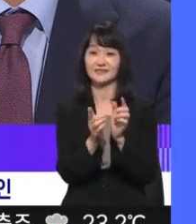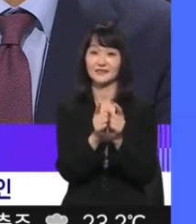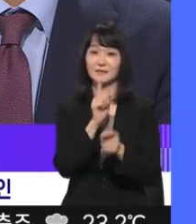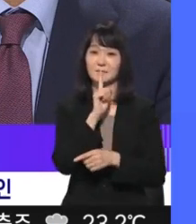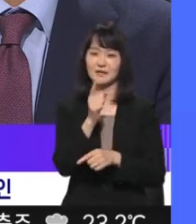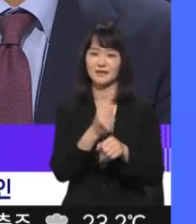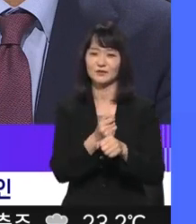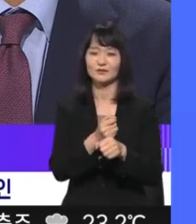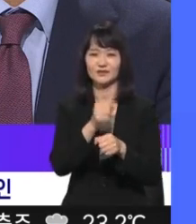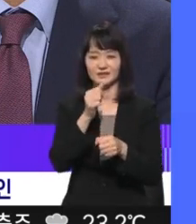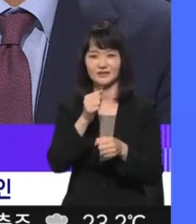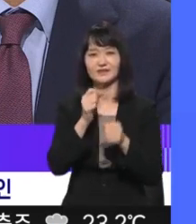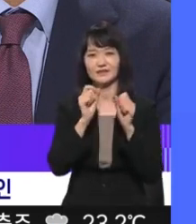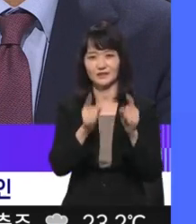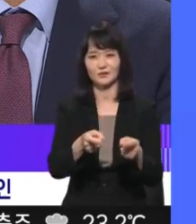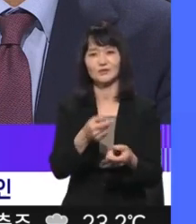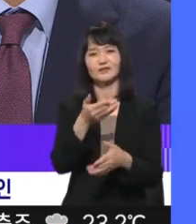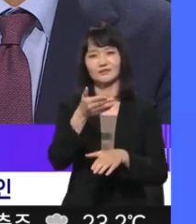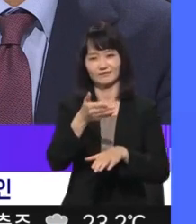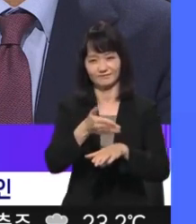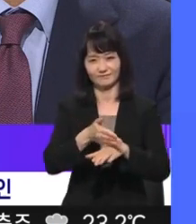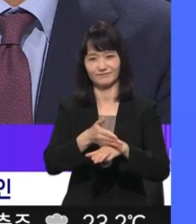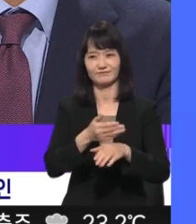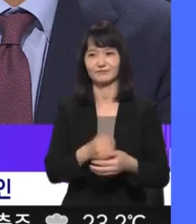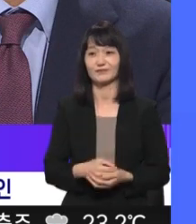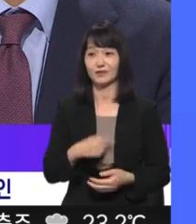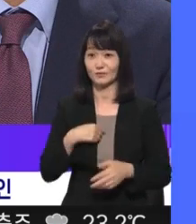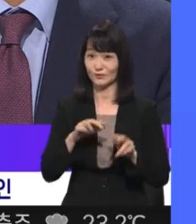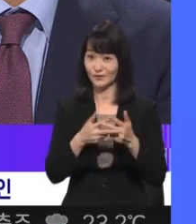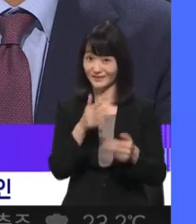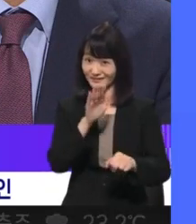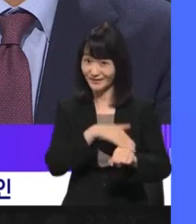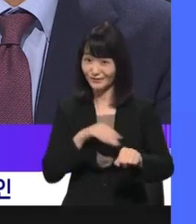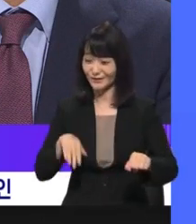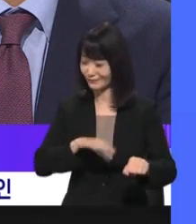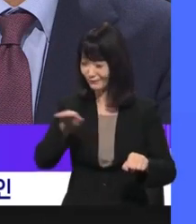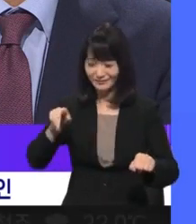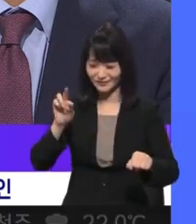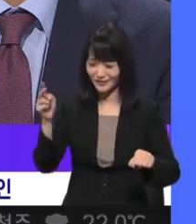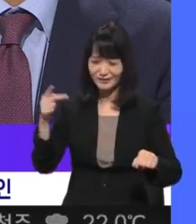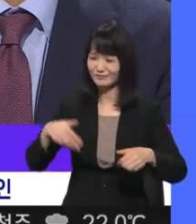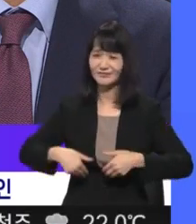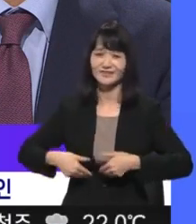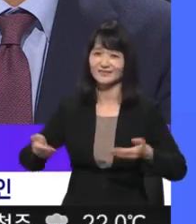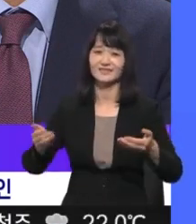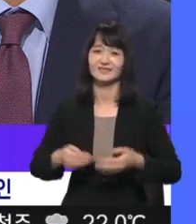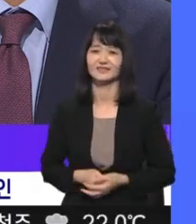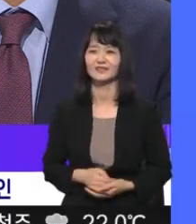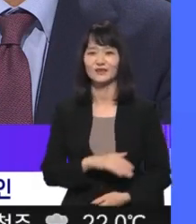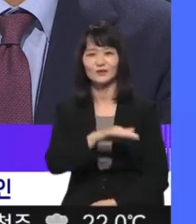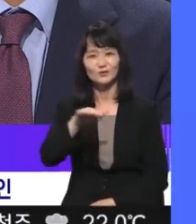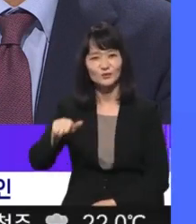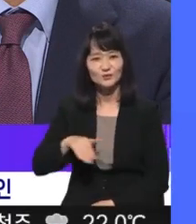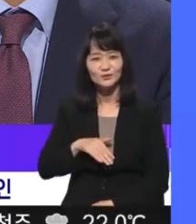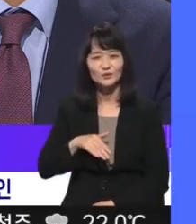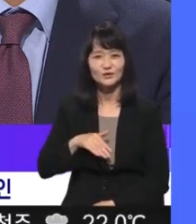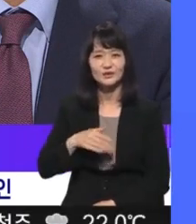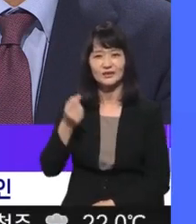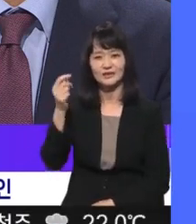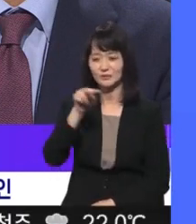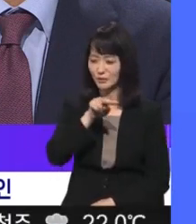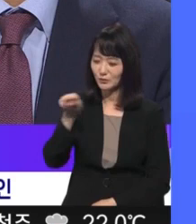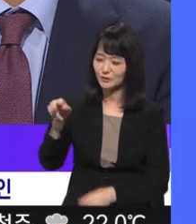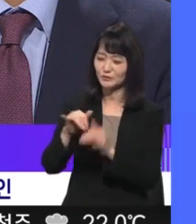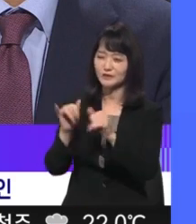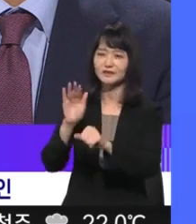줘서 거 같습니다 예 알겠습니다 분이 잘못한 걸 우리가 정정 할 뿐 없었어요 그때 물론 저희 두고 다시 시청자도 등의 잘못된 정보가 전달